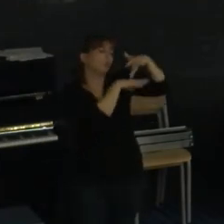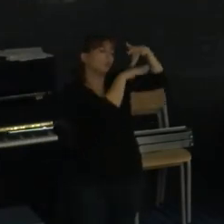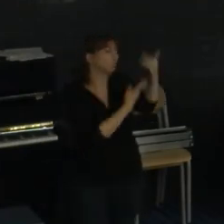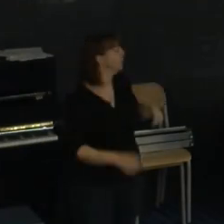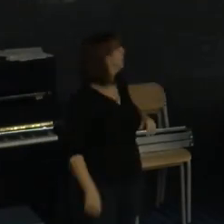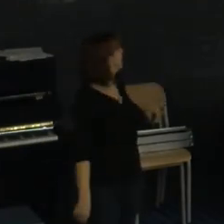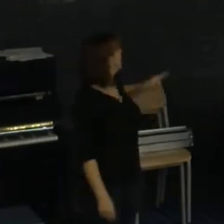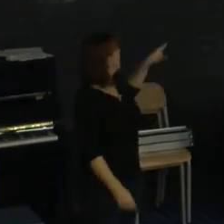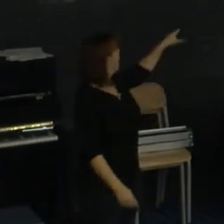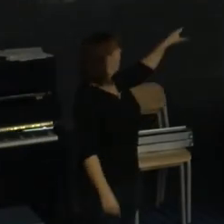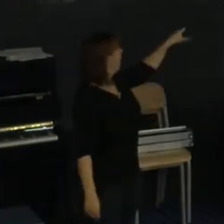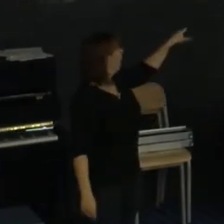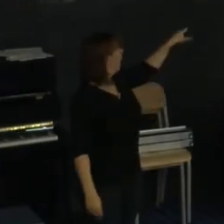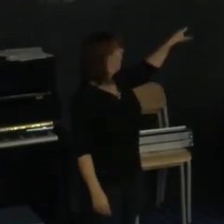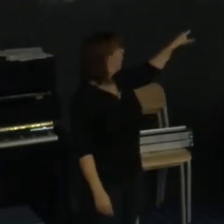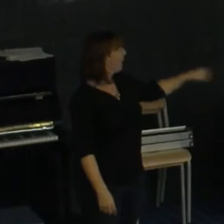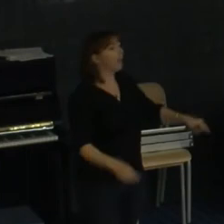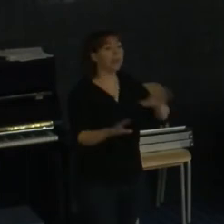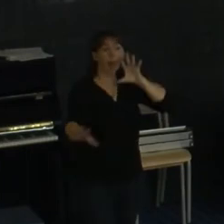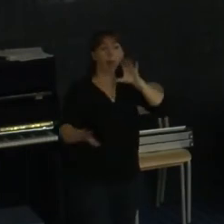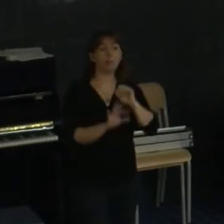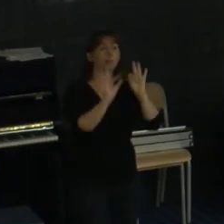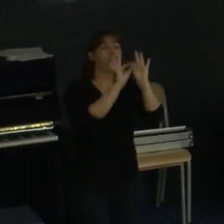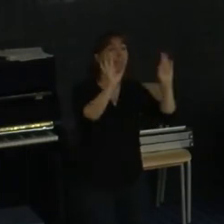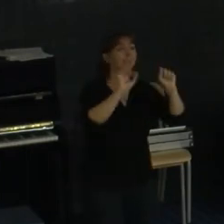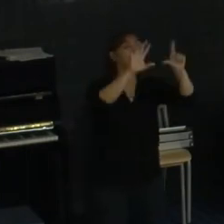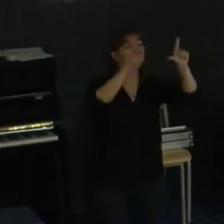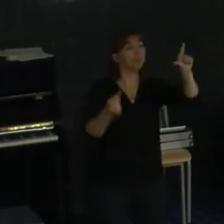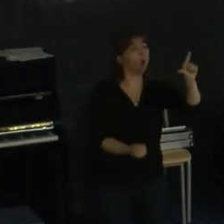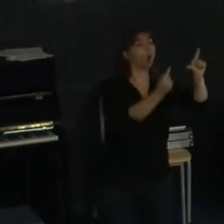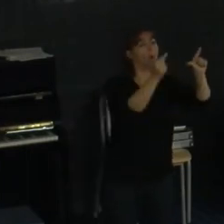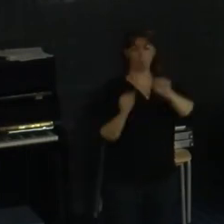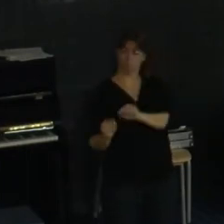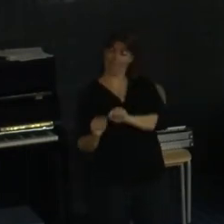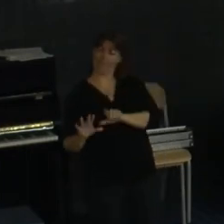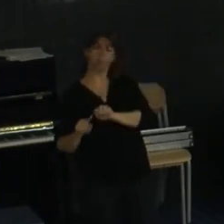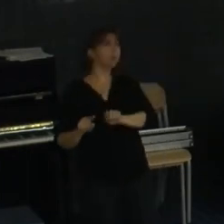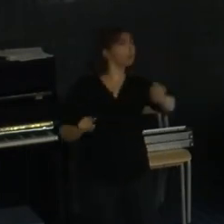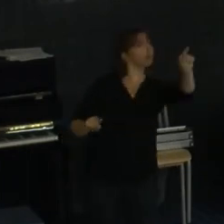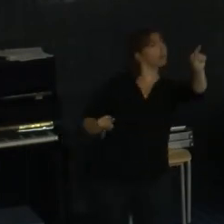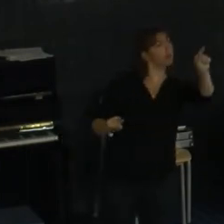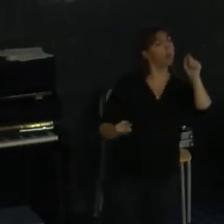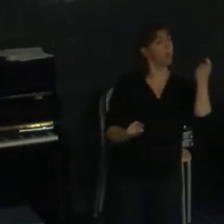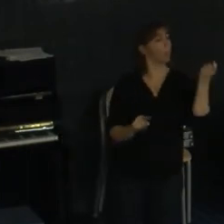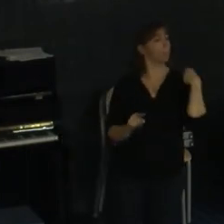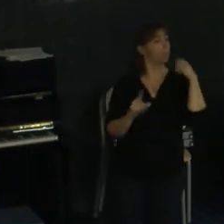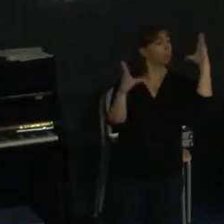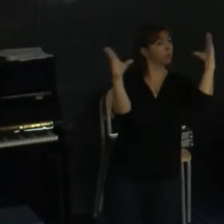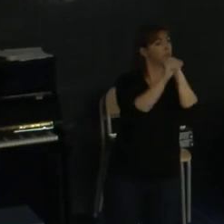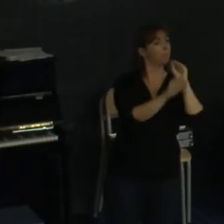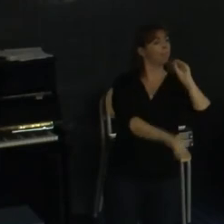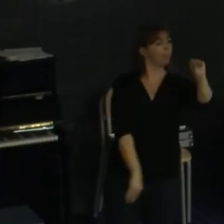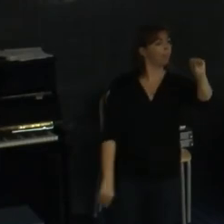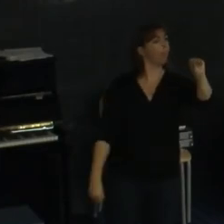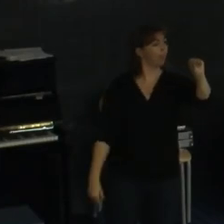que j'arrive directement sur la ligne 7 qui se trouve ici. J'ai oublié simplement de mettre numérotation des lignes. Encore un bug dans ma